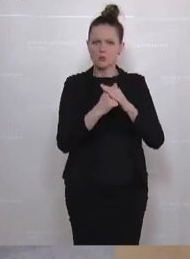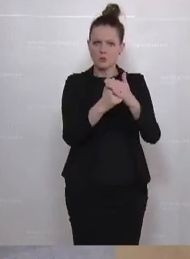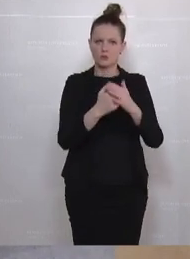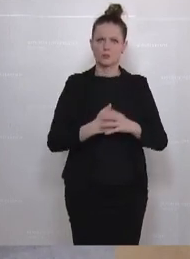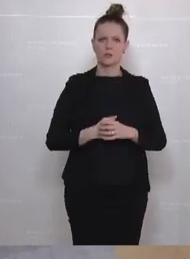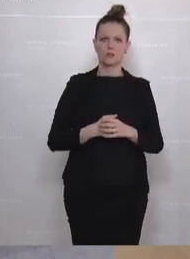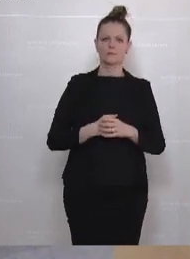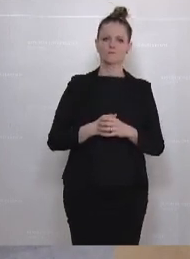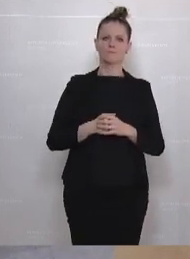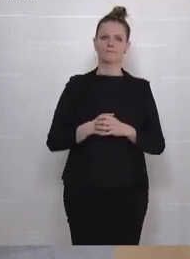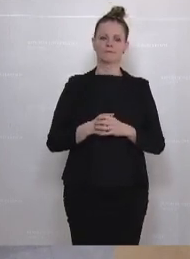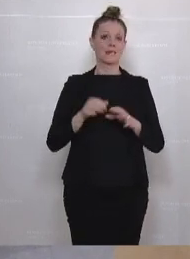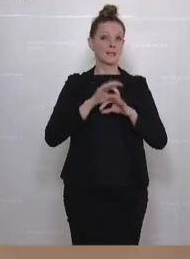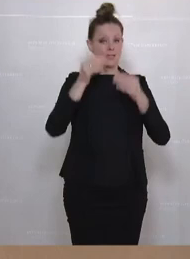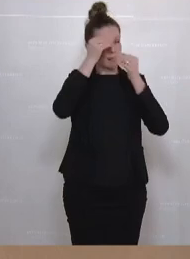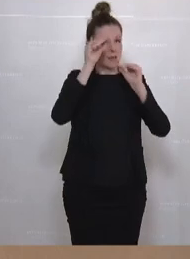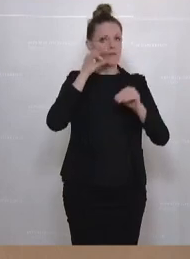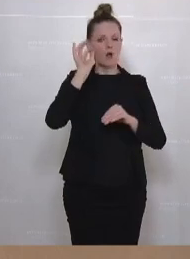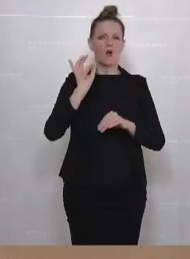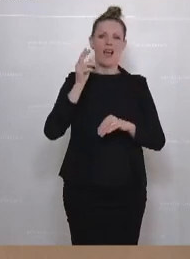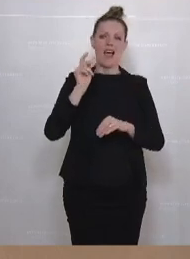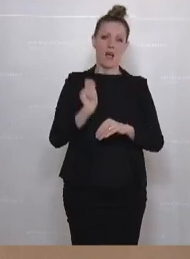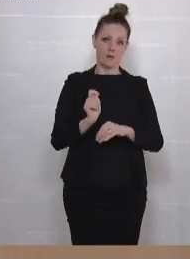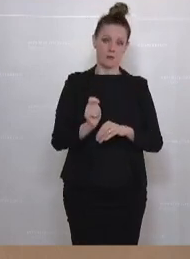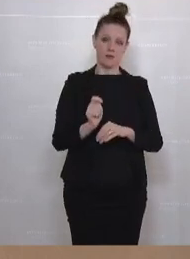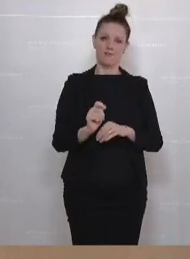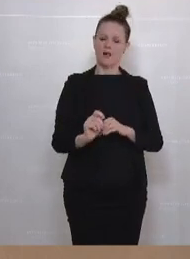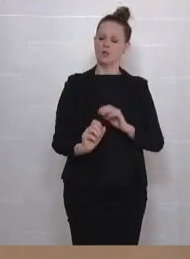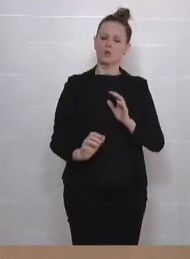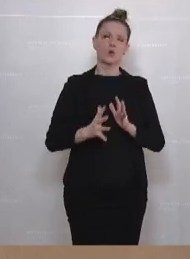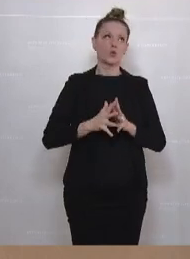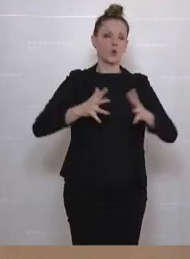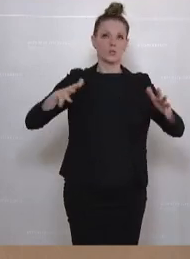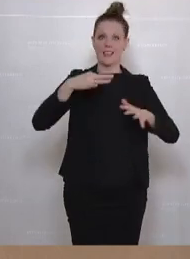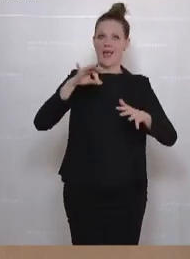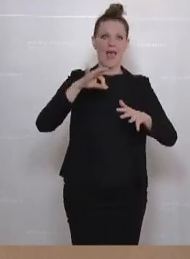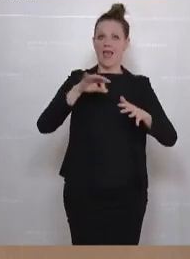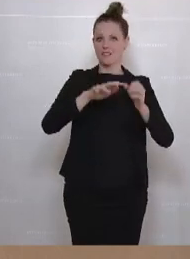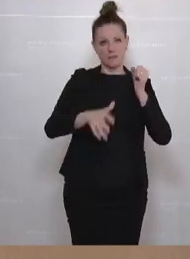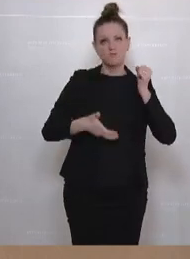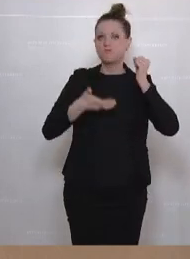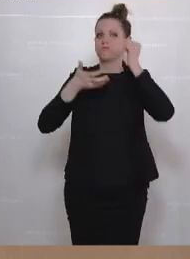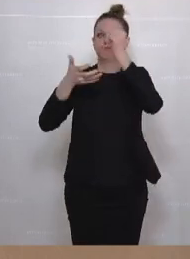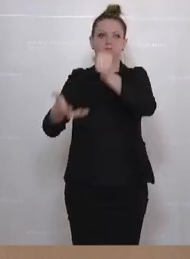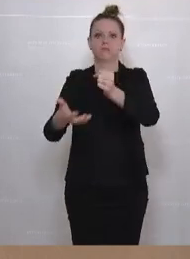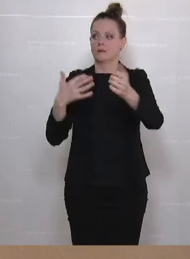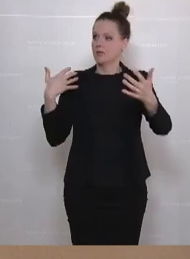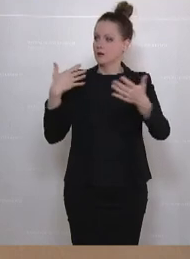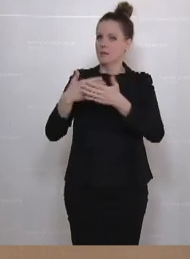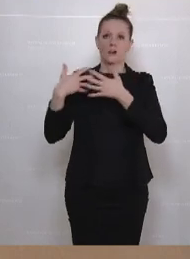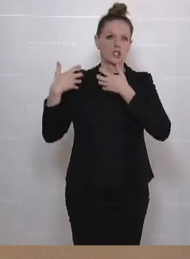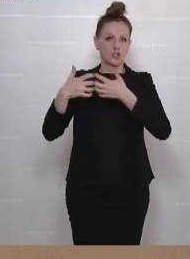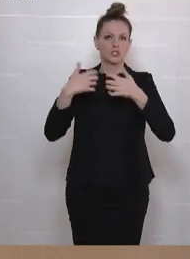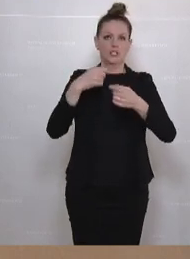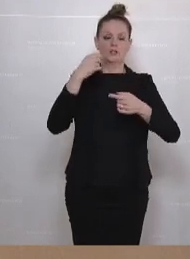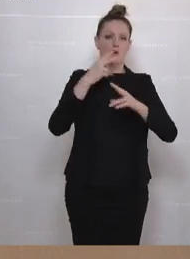Sehr geehrte Frau Abgeordnete, es ist tatsächlich die größte Einzelausschüttung je in der Geschichte der humanitären Hilfe Österreichs,